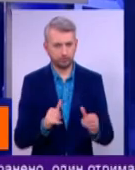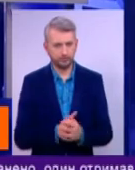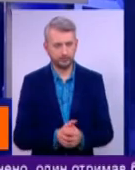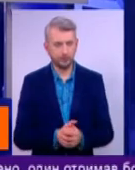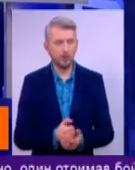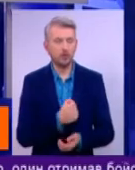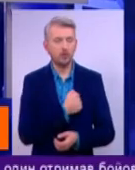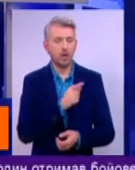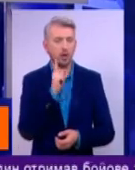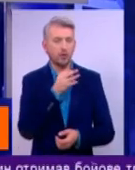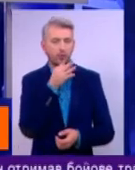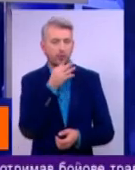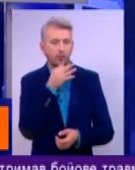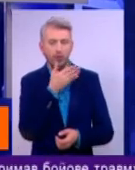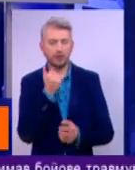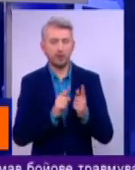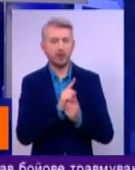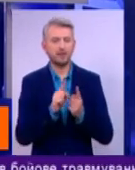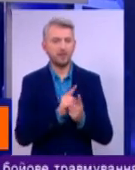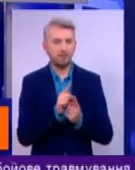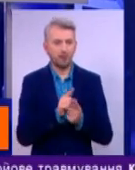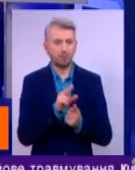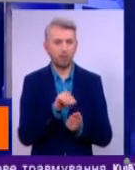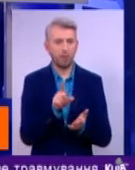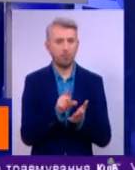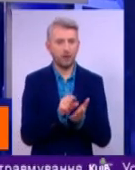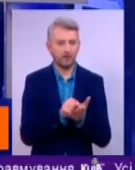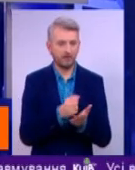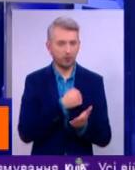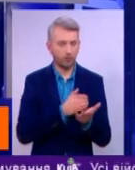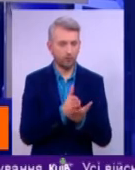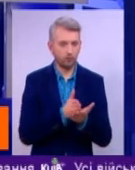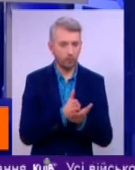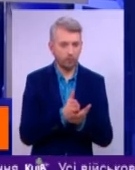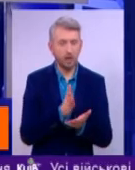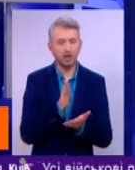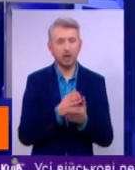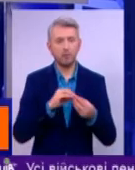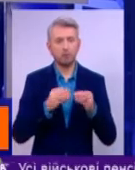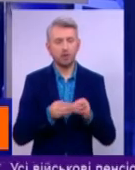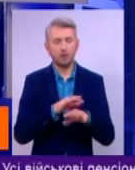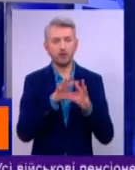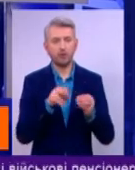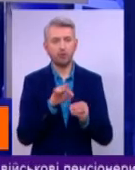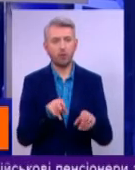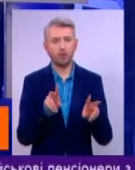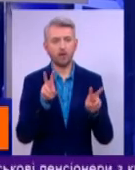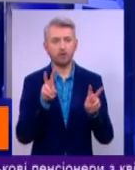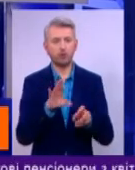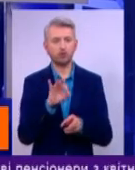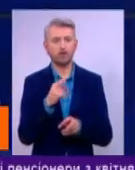На жаль, поки ще немає змін принципових по пенсіях військовослужбовцям. Є проблема в цілому по так званому